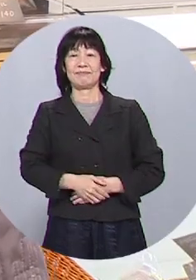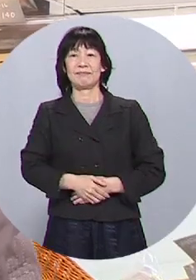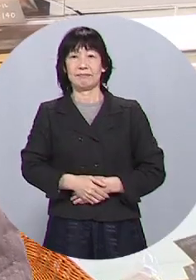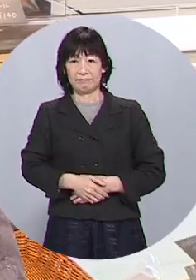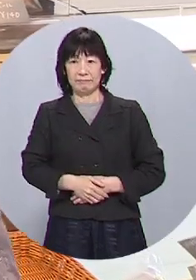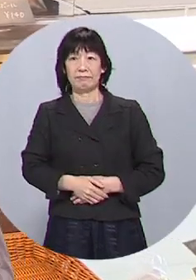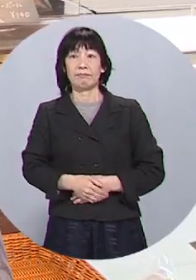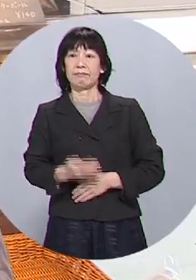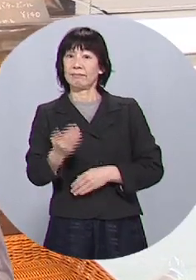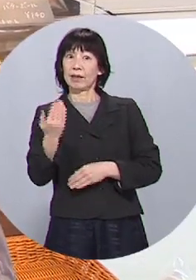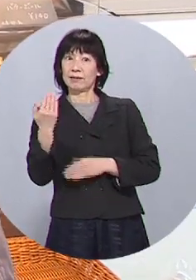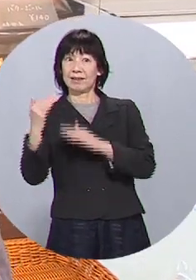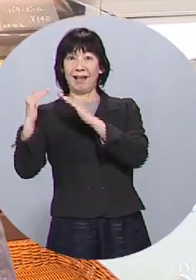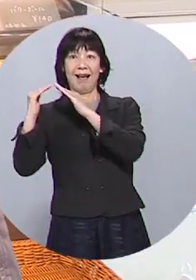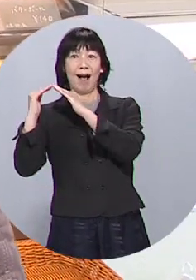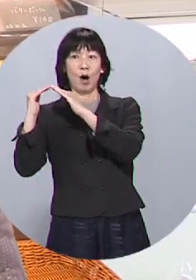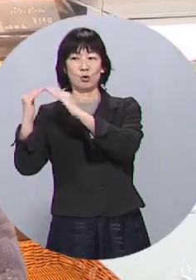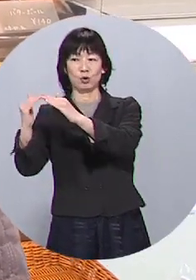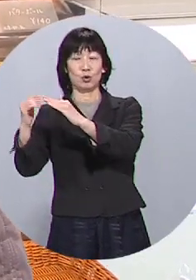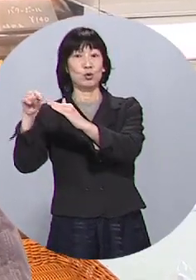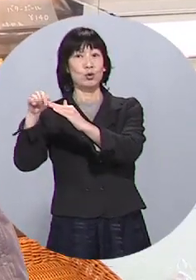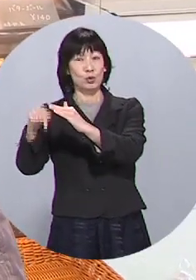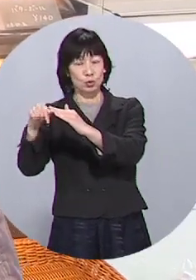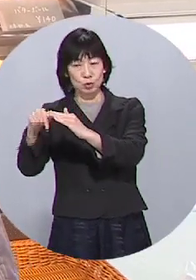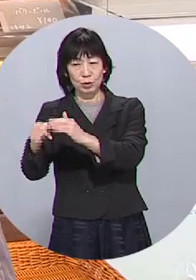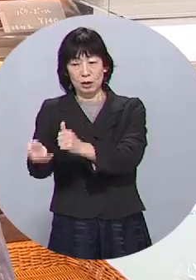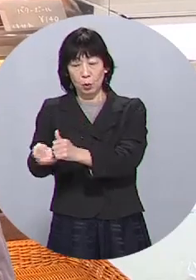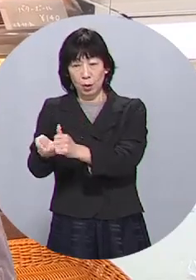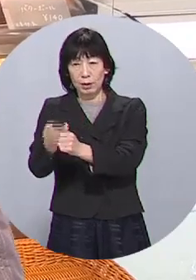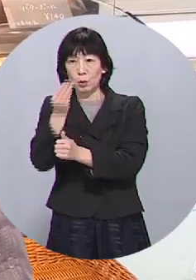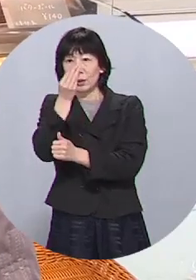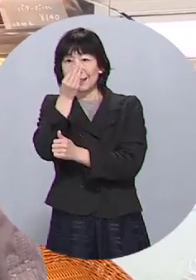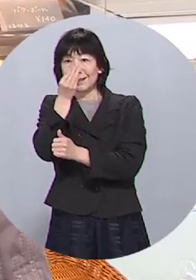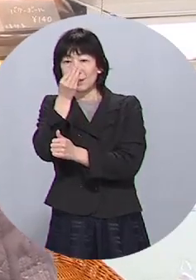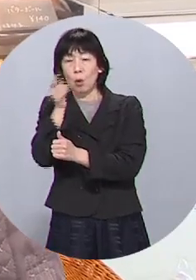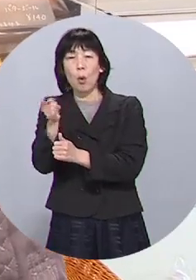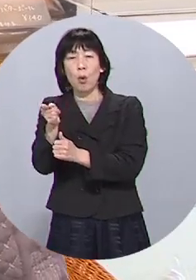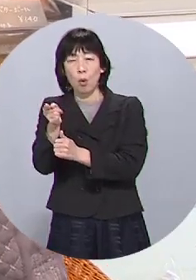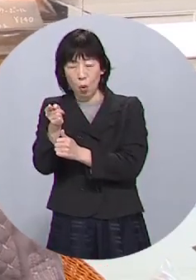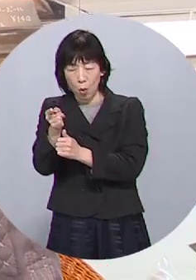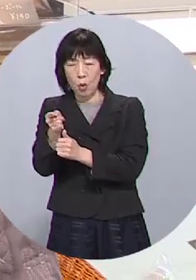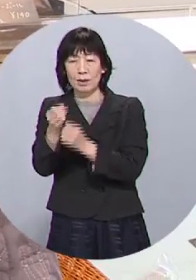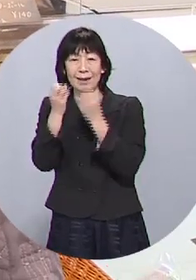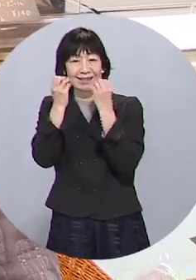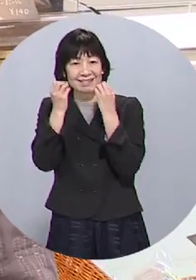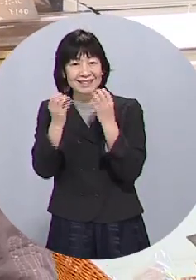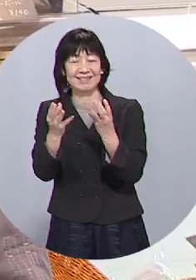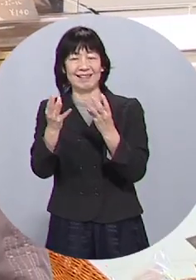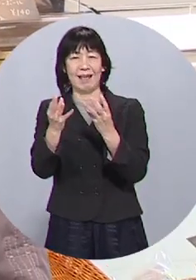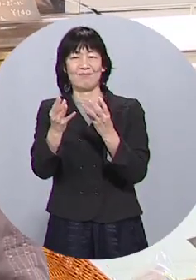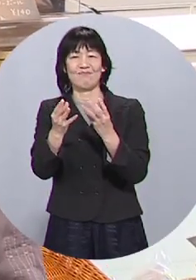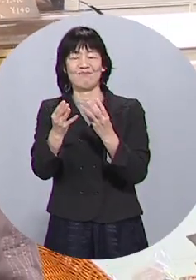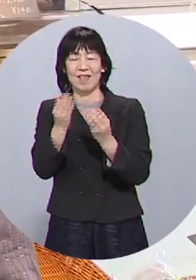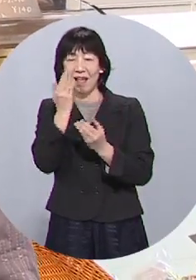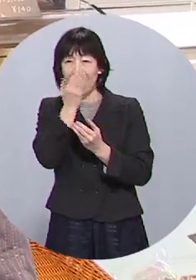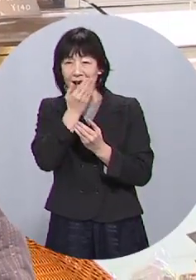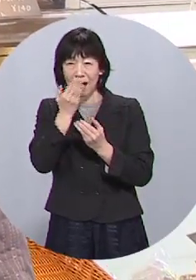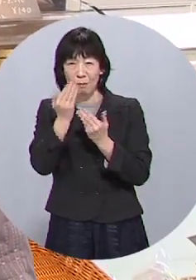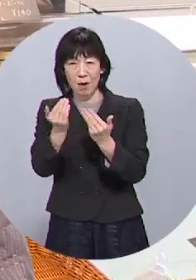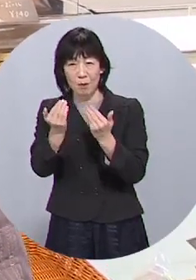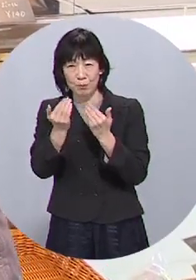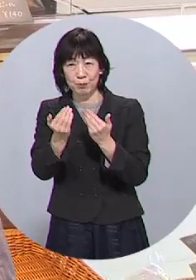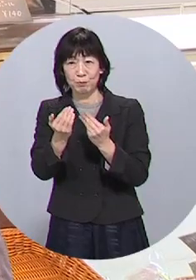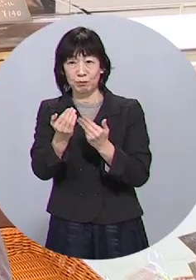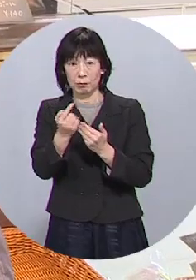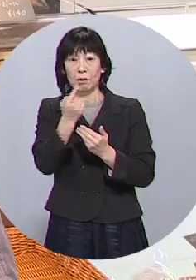これはあのハウスでここのしびらきのハウスで作ってますのでその作りたてで新鮮で、甘みもあるし